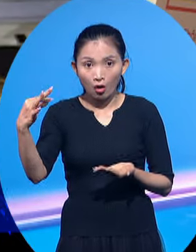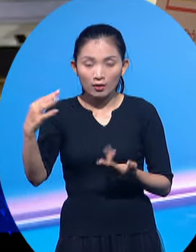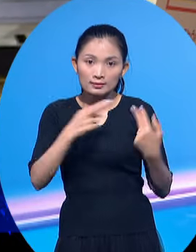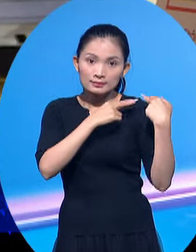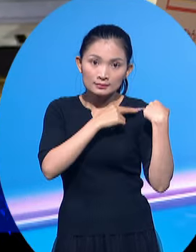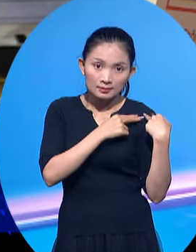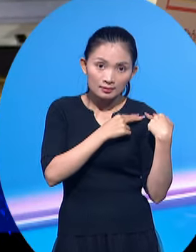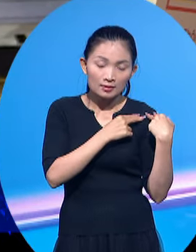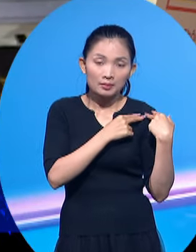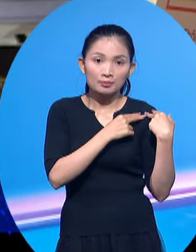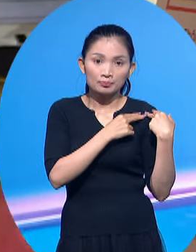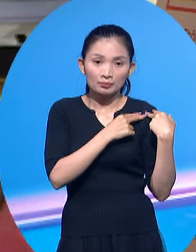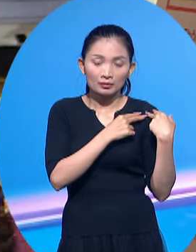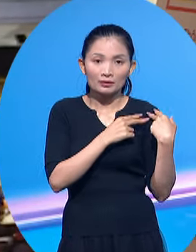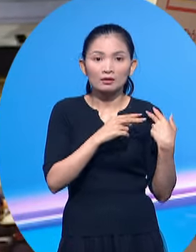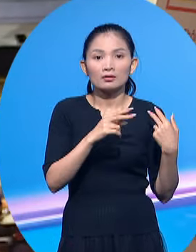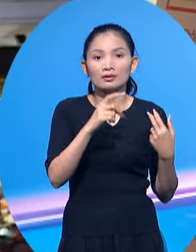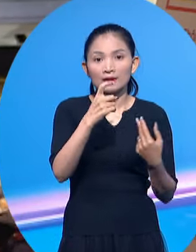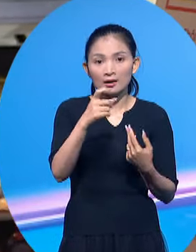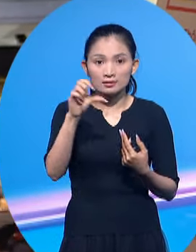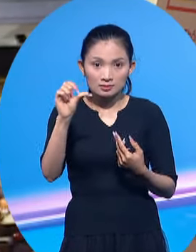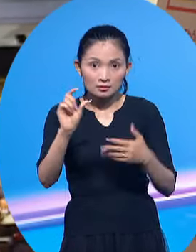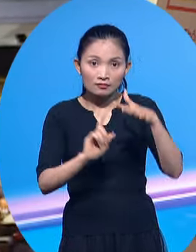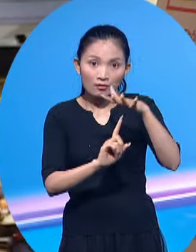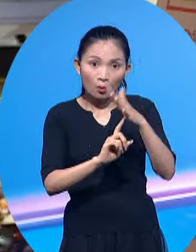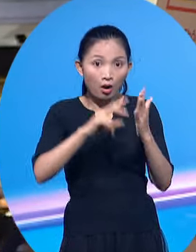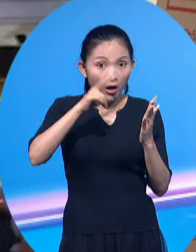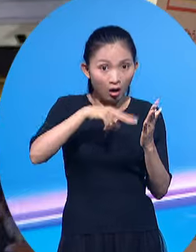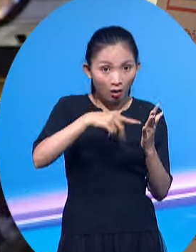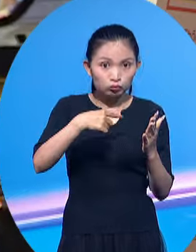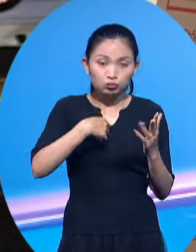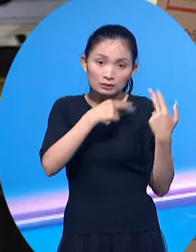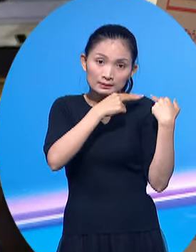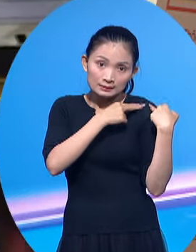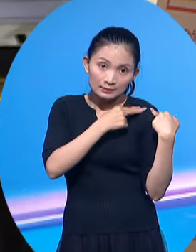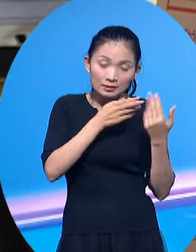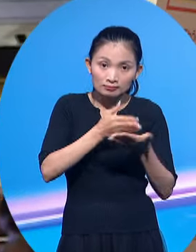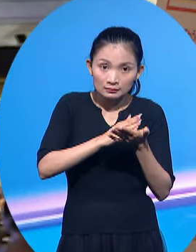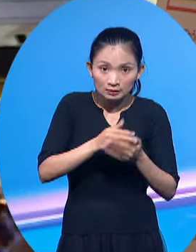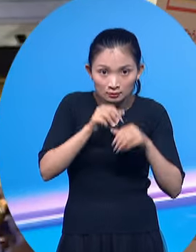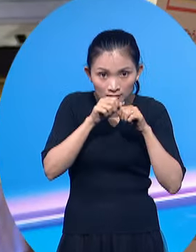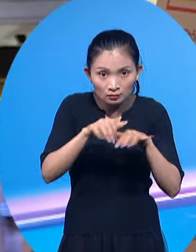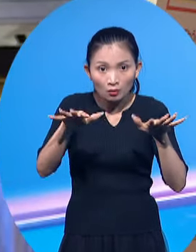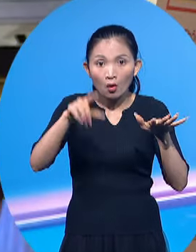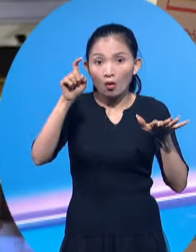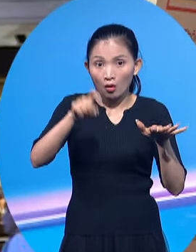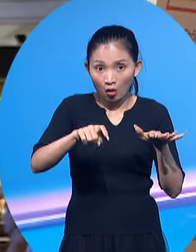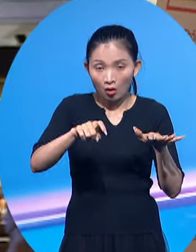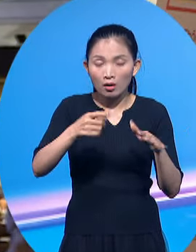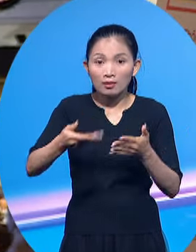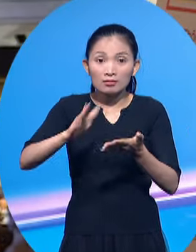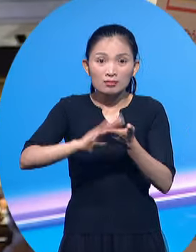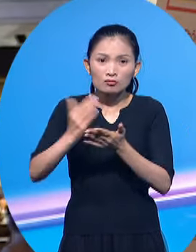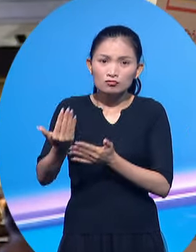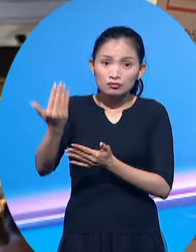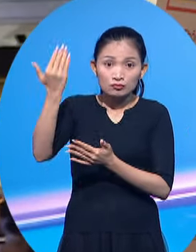mình mới có trách nhiệm là mình phải lan tỏa những cái thông điệp về việc đọc sách, về văn hóa đọc. Kể cả trước khi được trở thành một đại